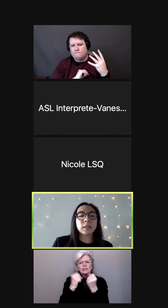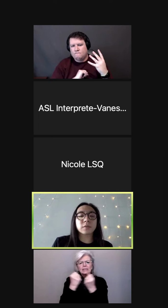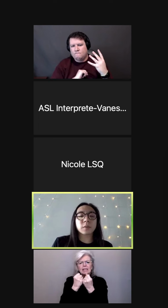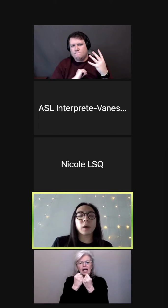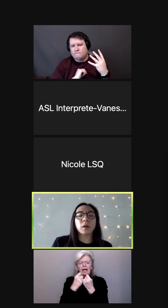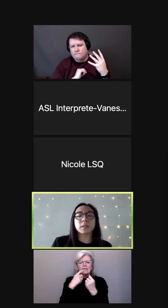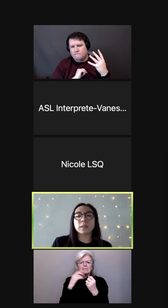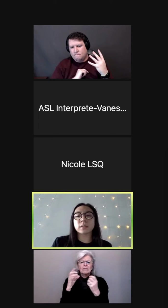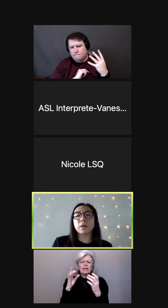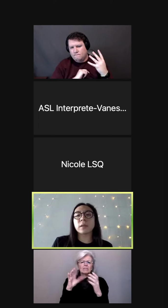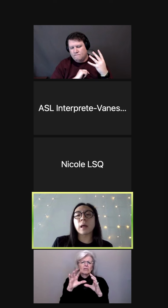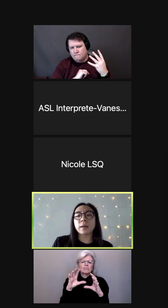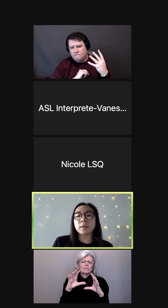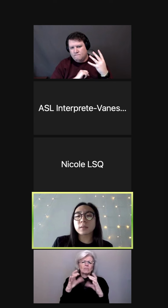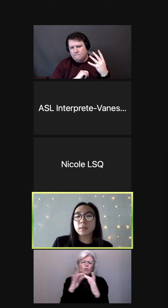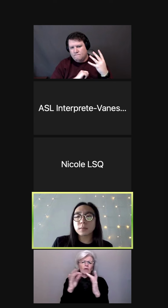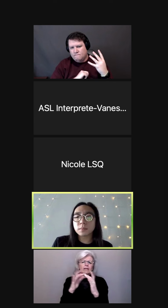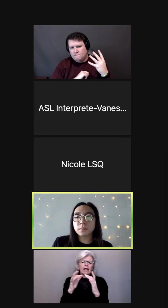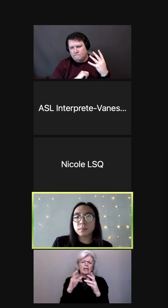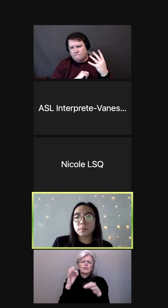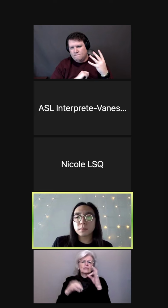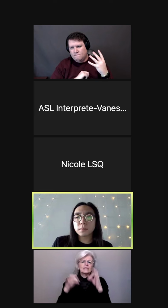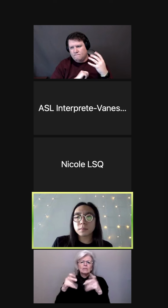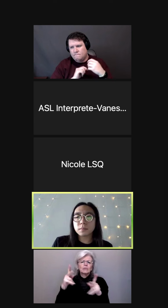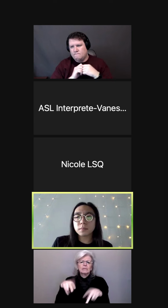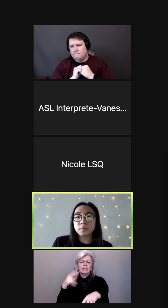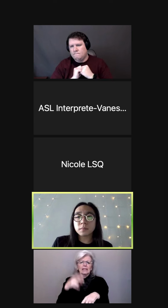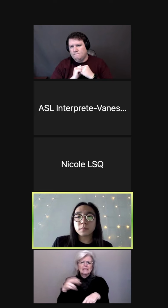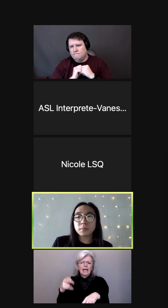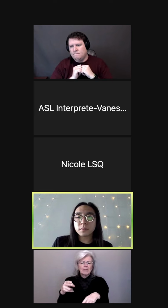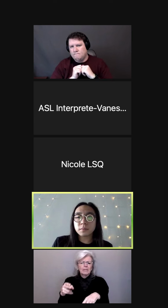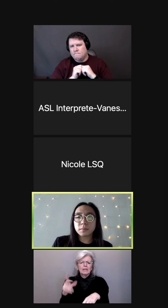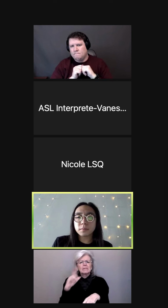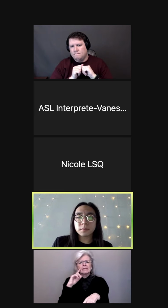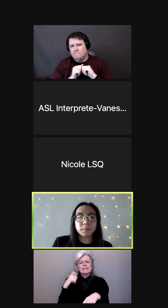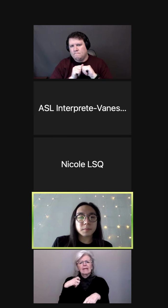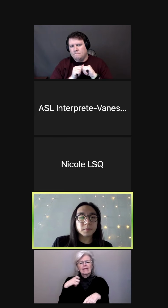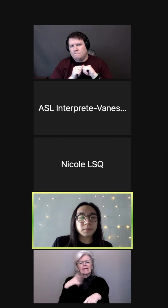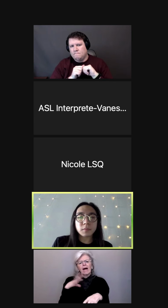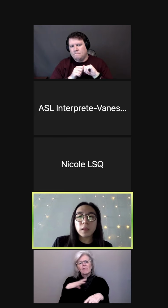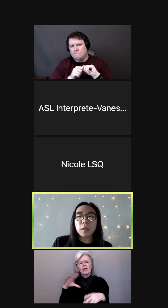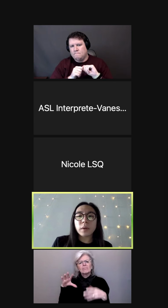contact la justice pour les personnes handicapées et essayer de créer des alliances.